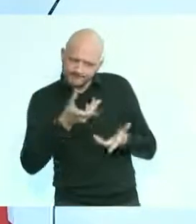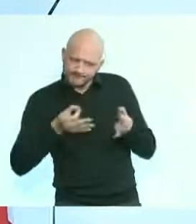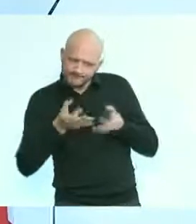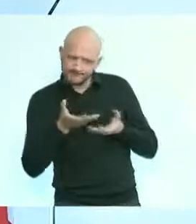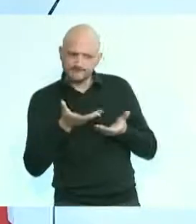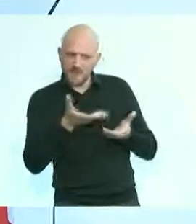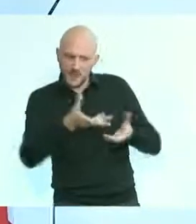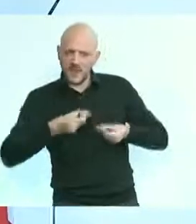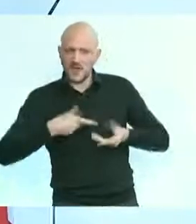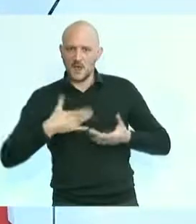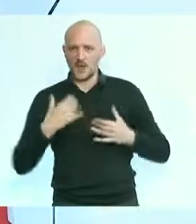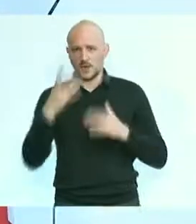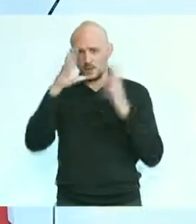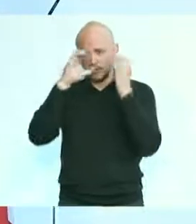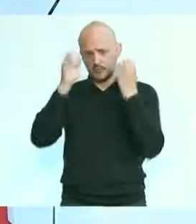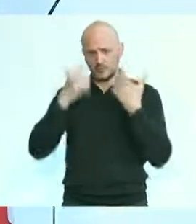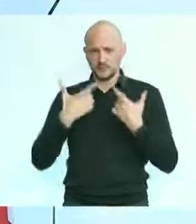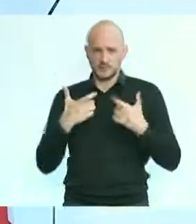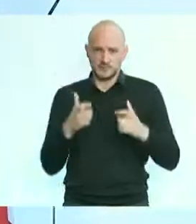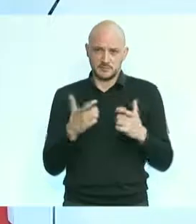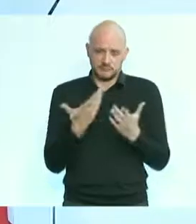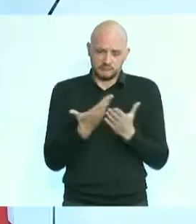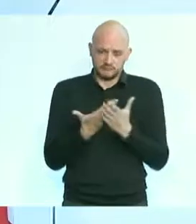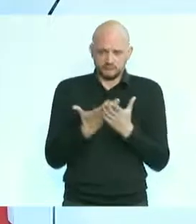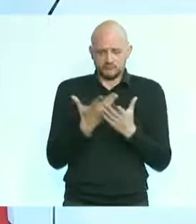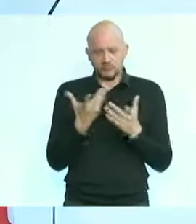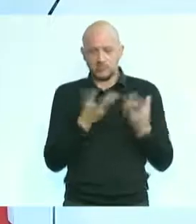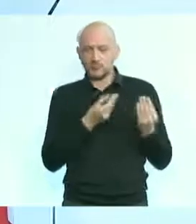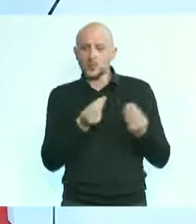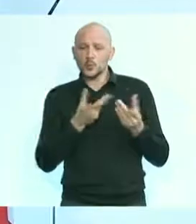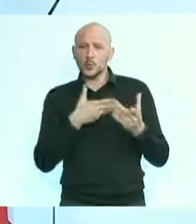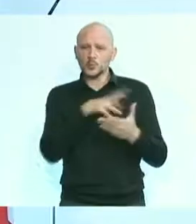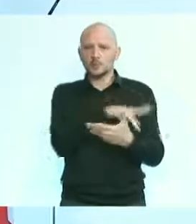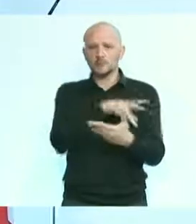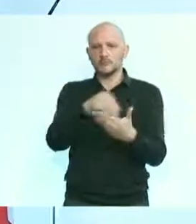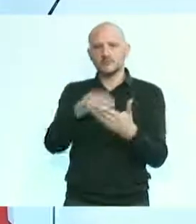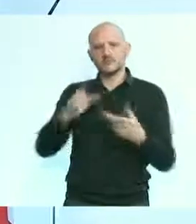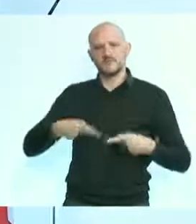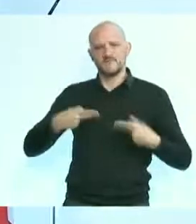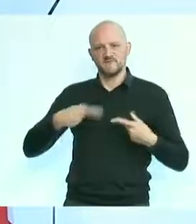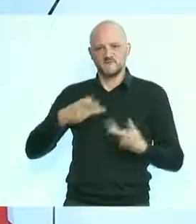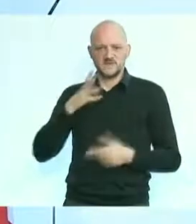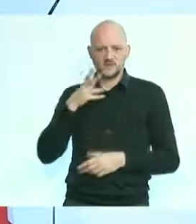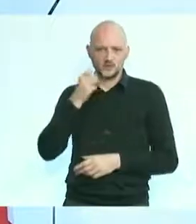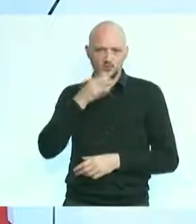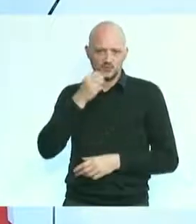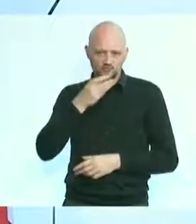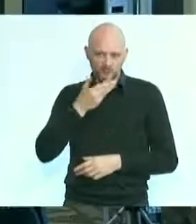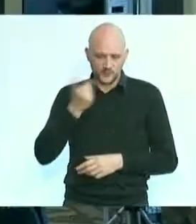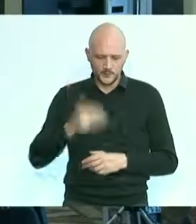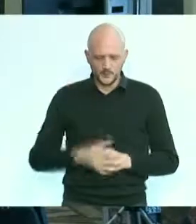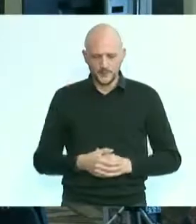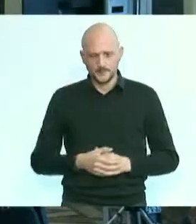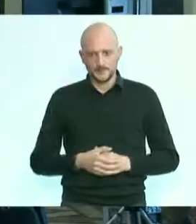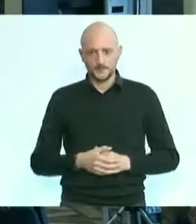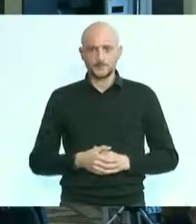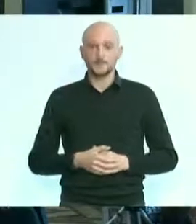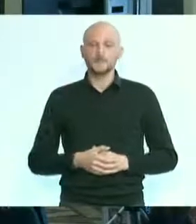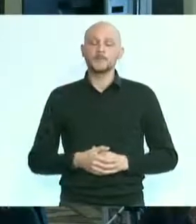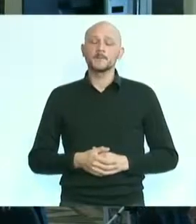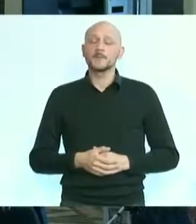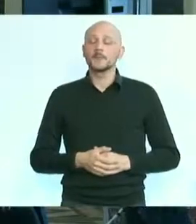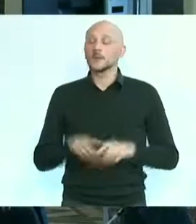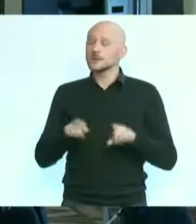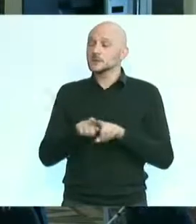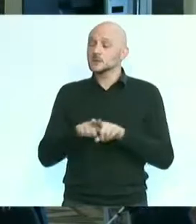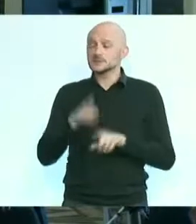la dynamique associative de la ville. Donc voilà le message que je souhaitais faire passer aujourd'hui. Et puis on aura besoin des associations expertes